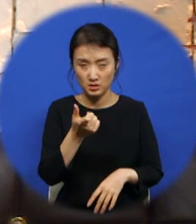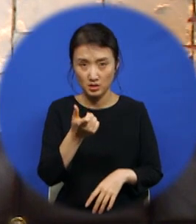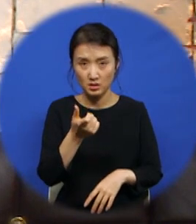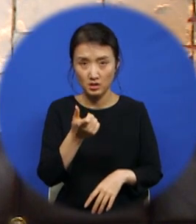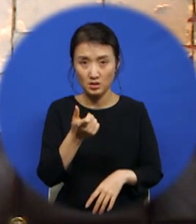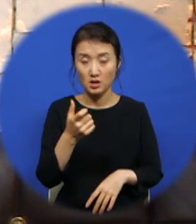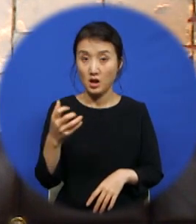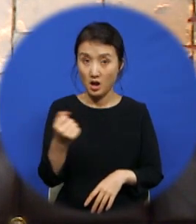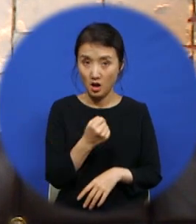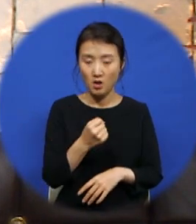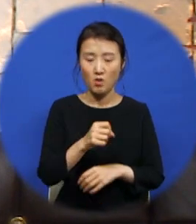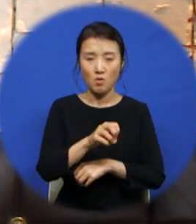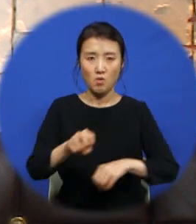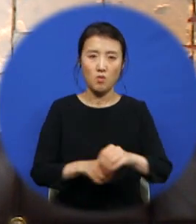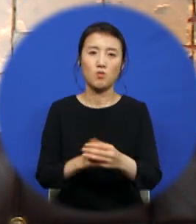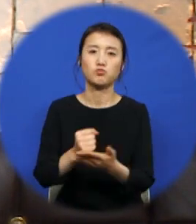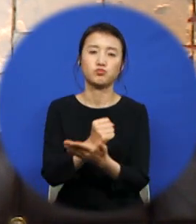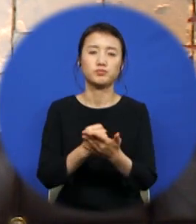바꾼다